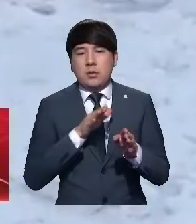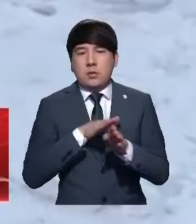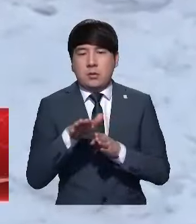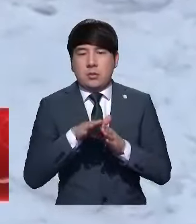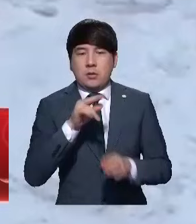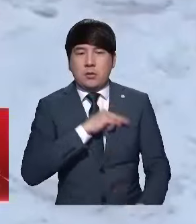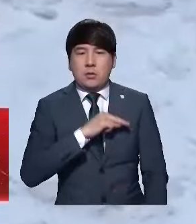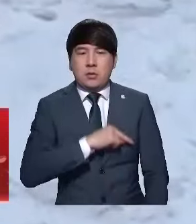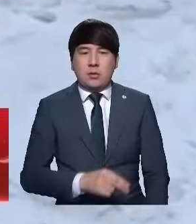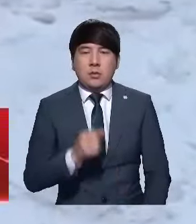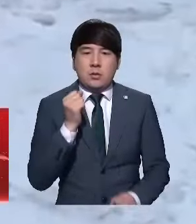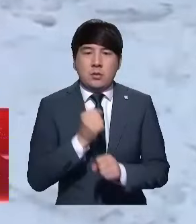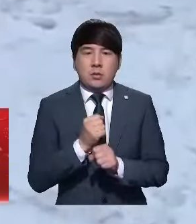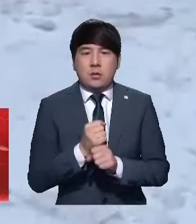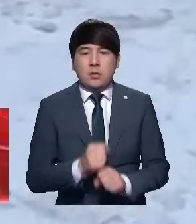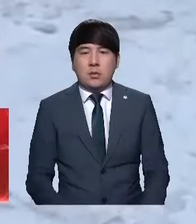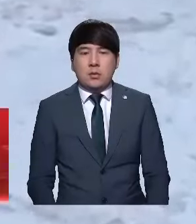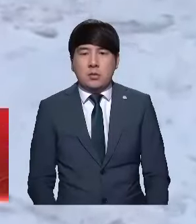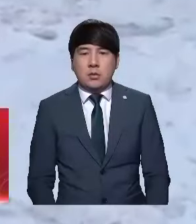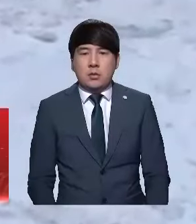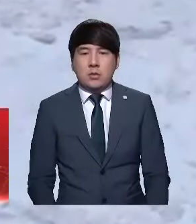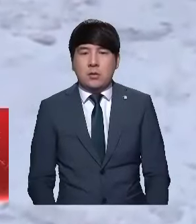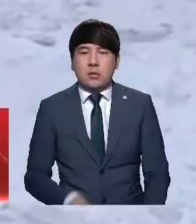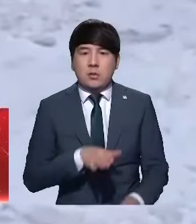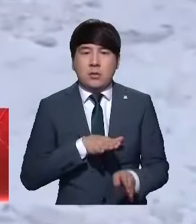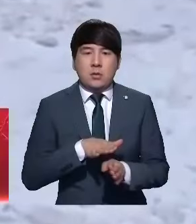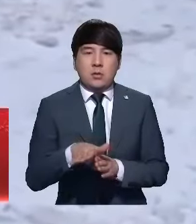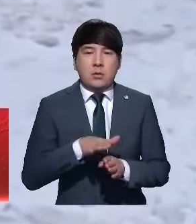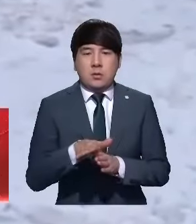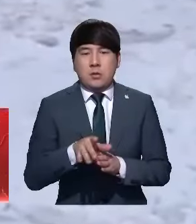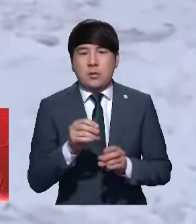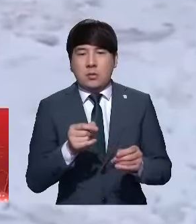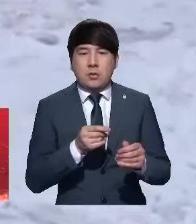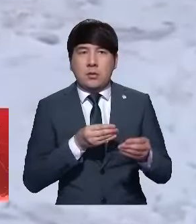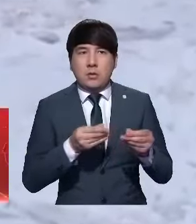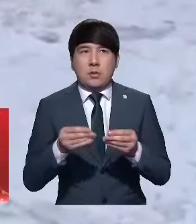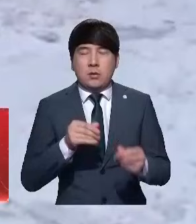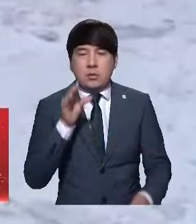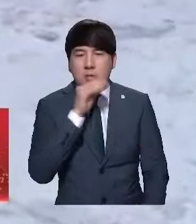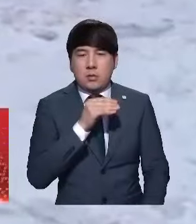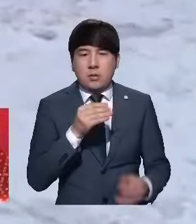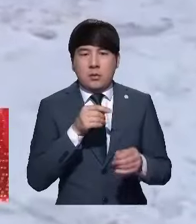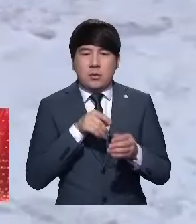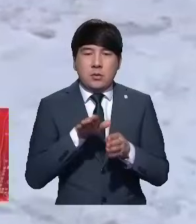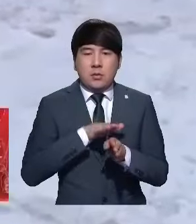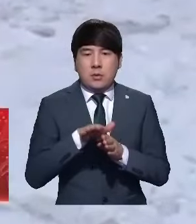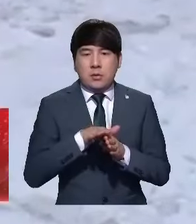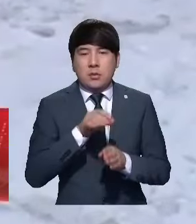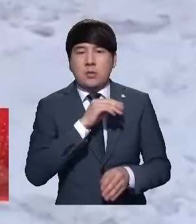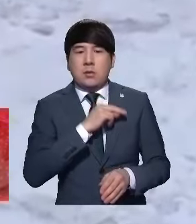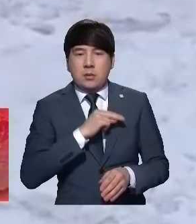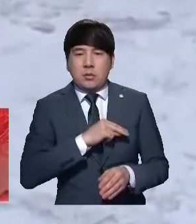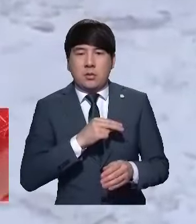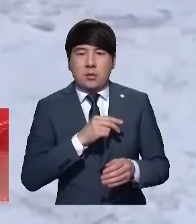жатырмыз. КДМ құм шашу жұмыстары және погрузчик тартып шығару жұмыстары.